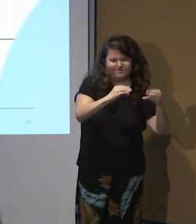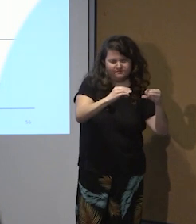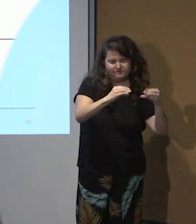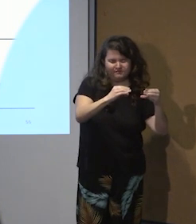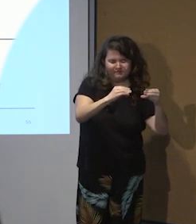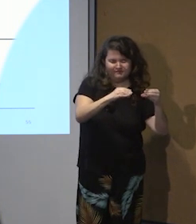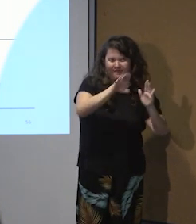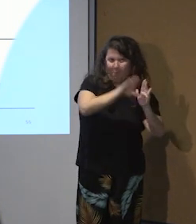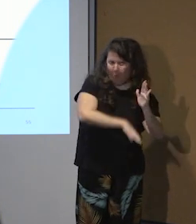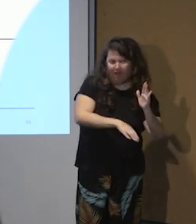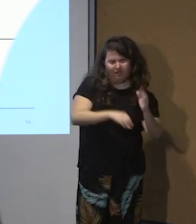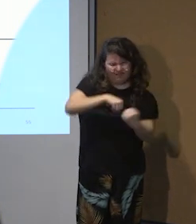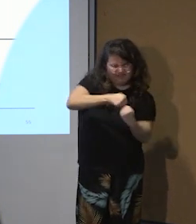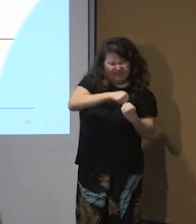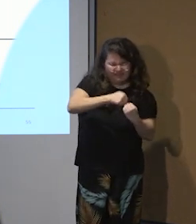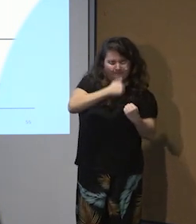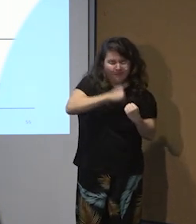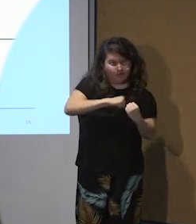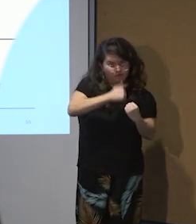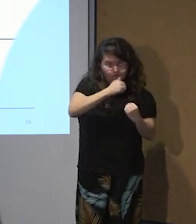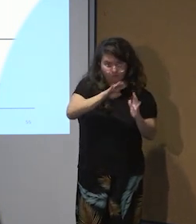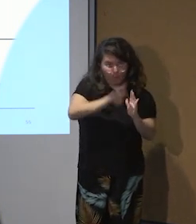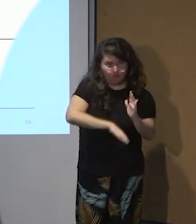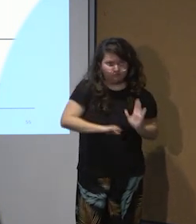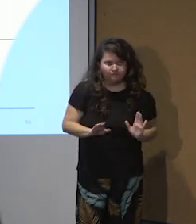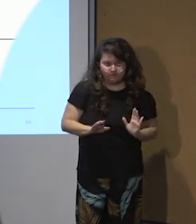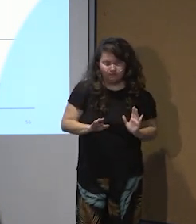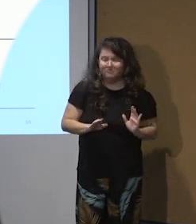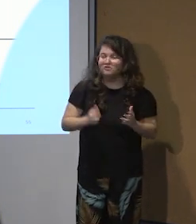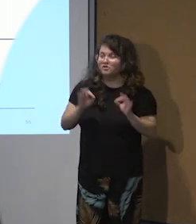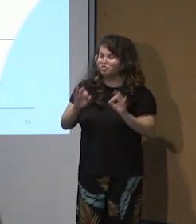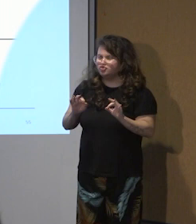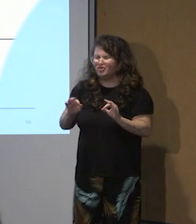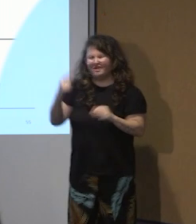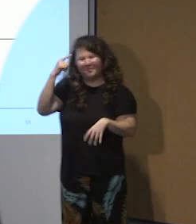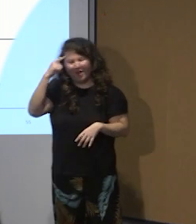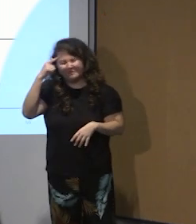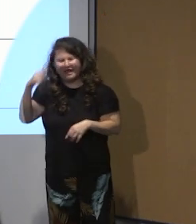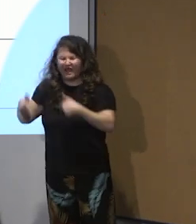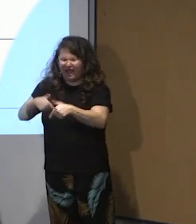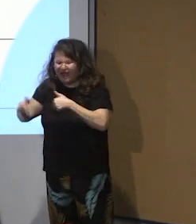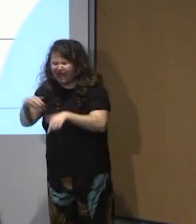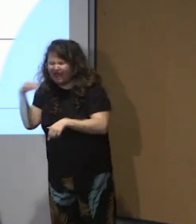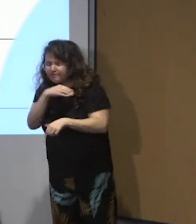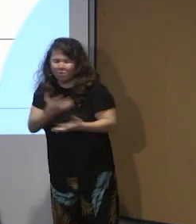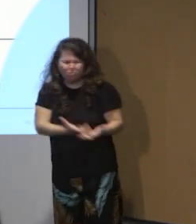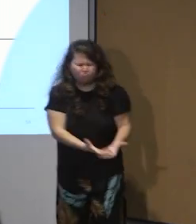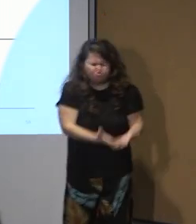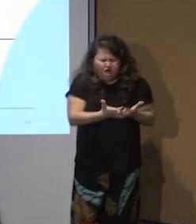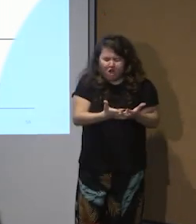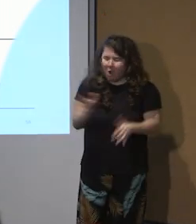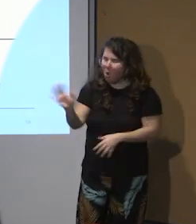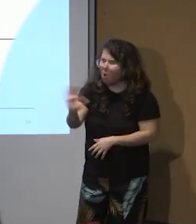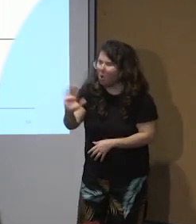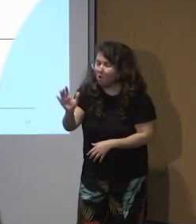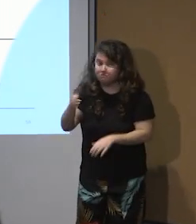que eh bien, la course à pied ou le port de charge, qui était, pourtant on se disait, oh là là, mais tu vas déclencher l'arthrose du genou, et bien finalement, c'était